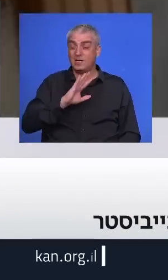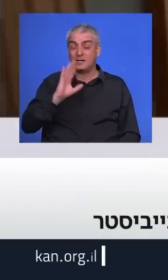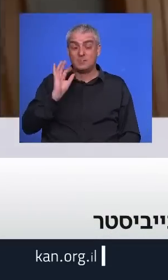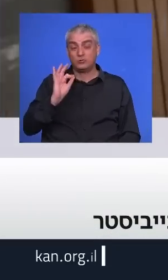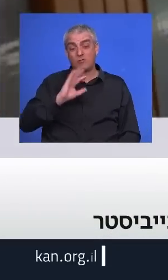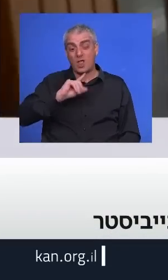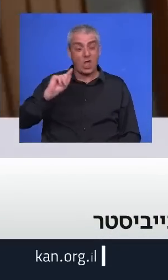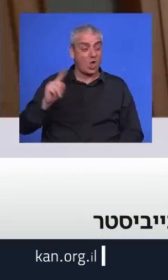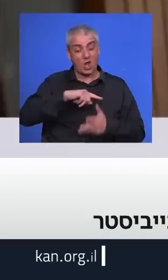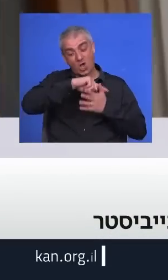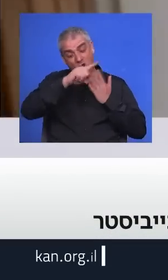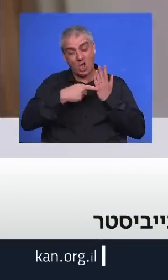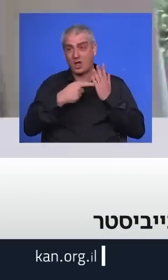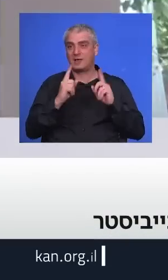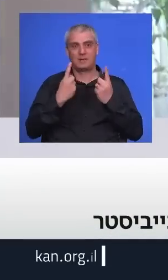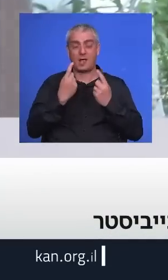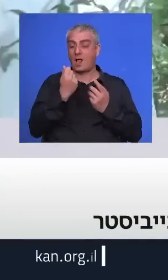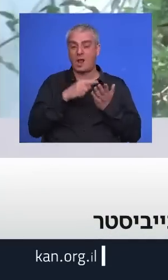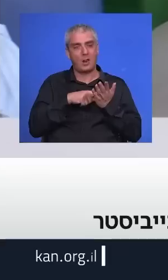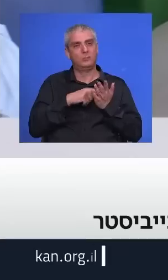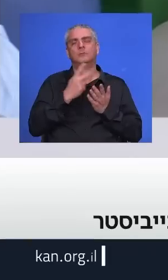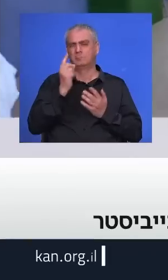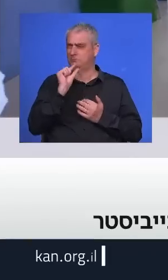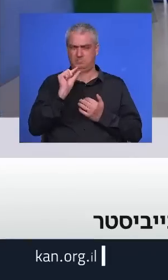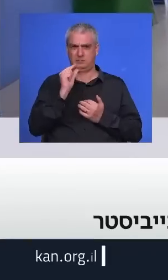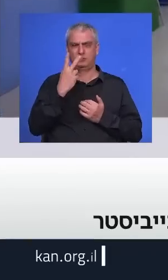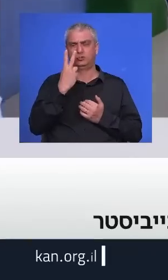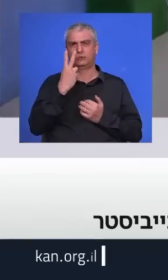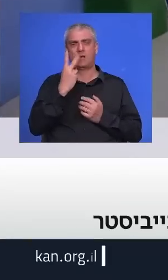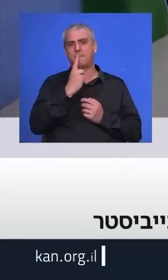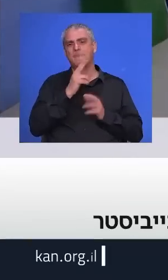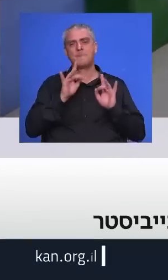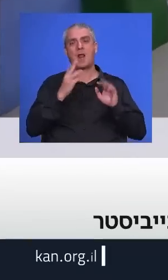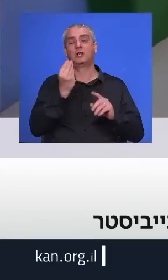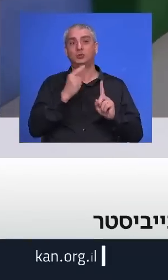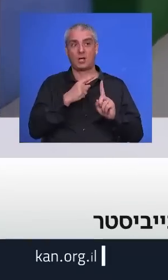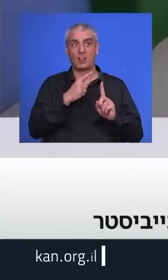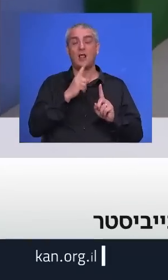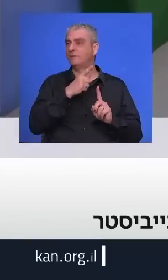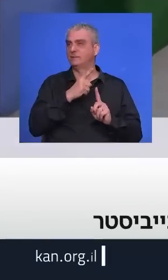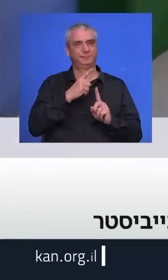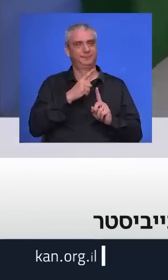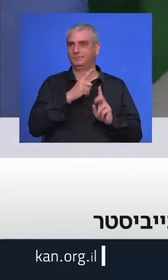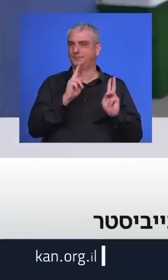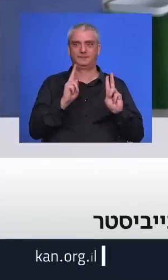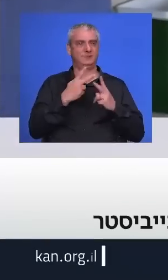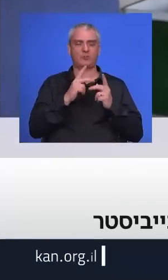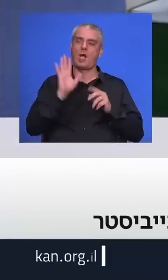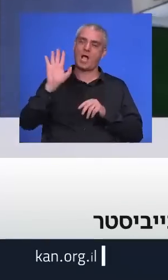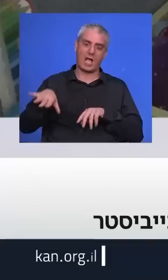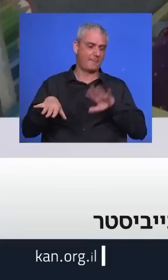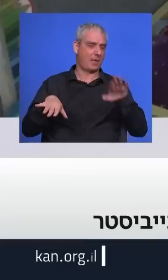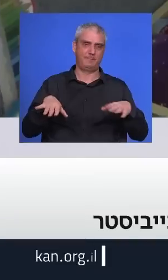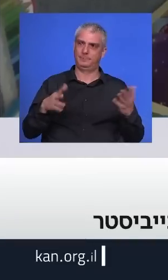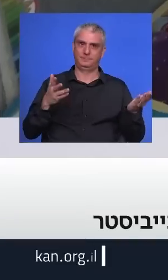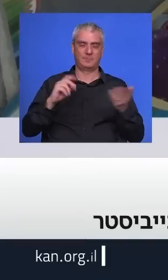שכל הדברים האלה יקרו, העלות של זה היא אמנם נמוכה יותר, כ-2 מיליארד שקלים, אבל זה לא יכול להיות גם עם